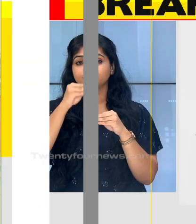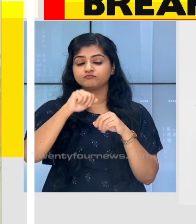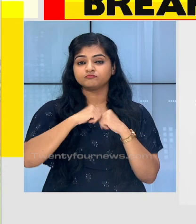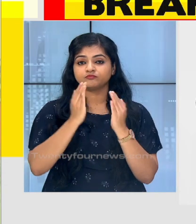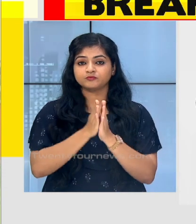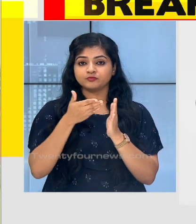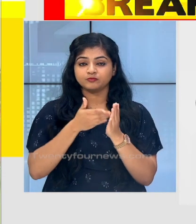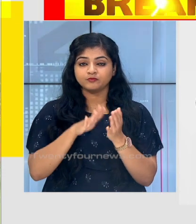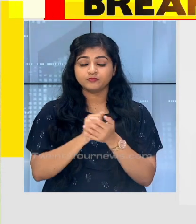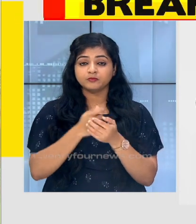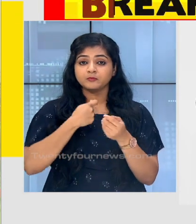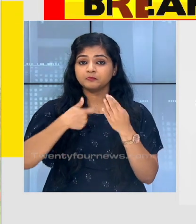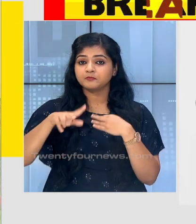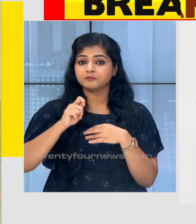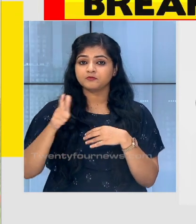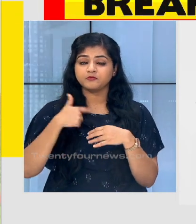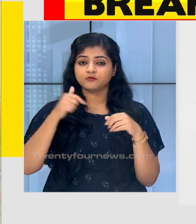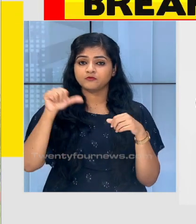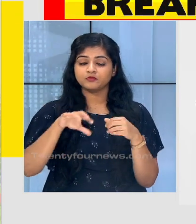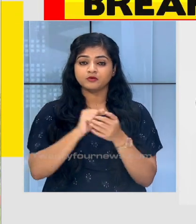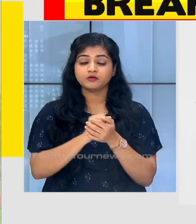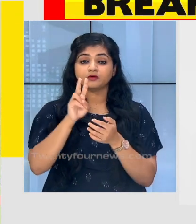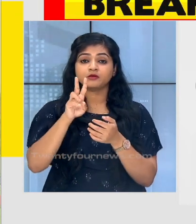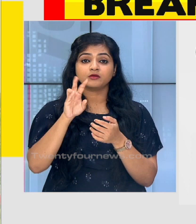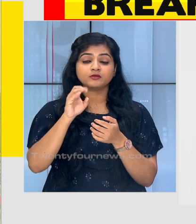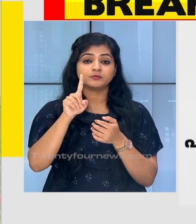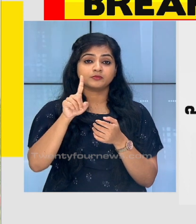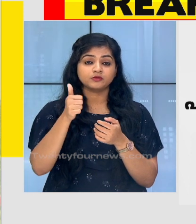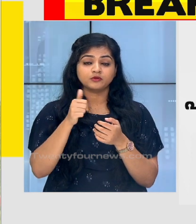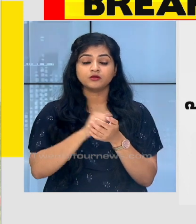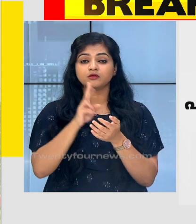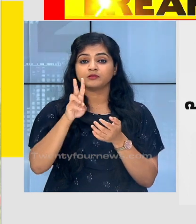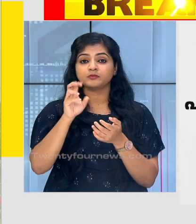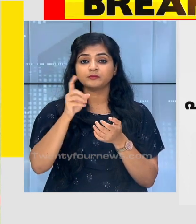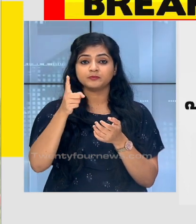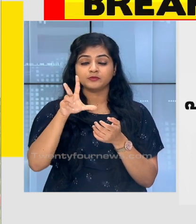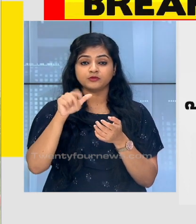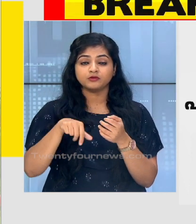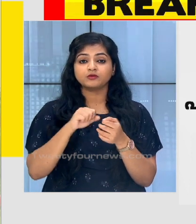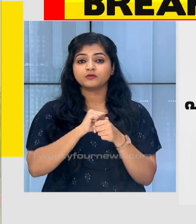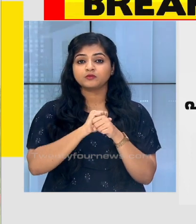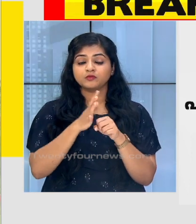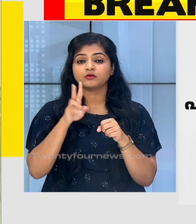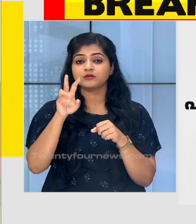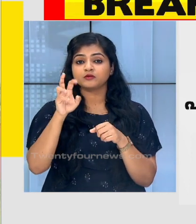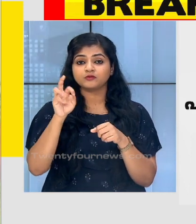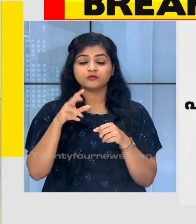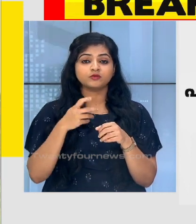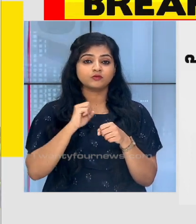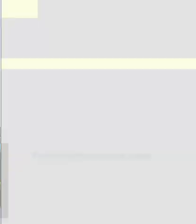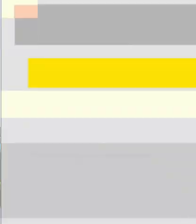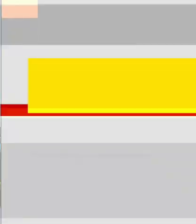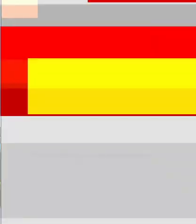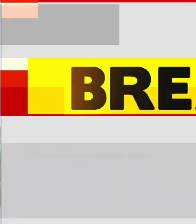ഈ 2016 ഈ നോട്ട് നിരോധനം, 2018 പ്രളയം, 2020 ഈ കൊറോണ സമയത്ത് ആർക്കും ജോലി ഇല്ലാതെ വീട്ടിൽ